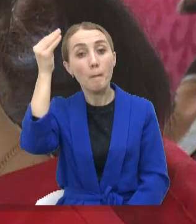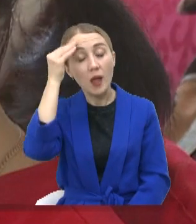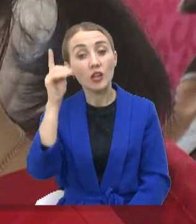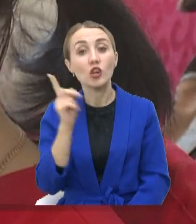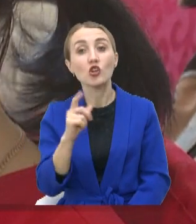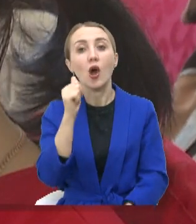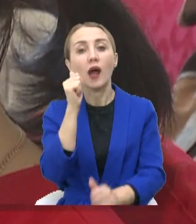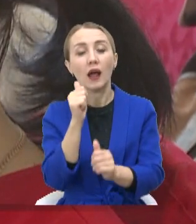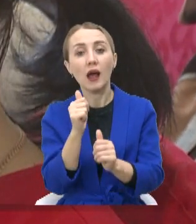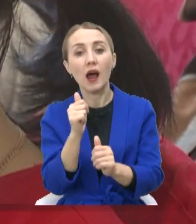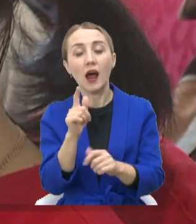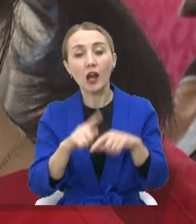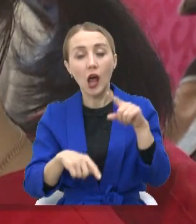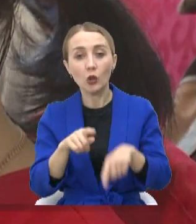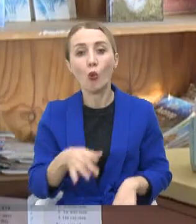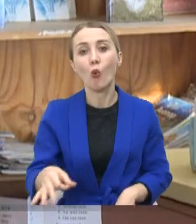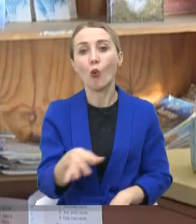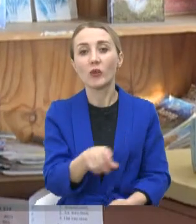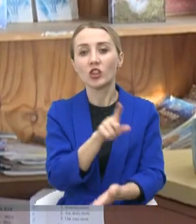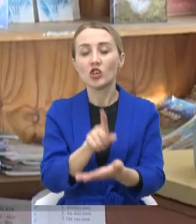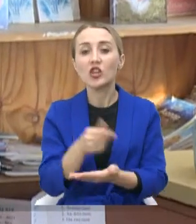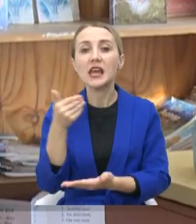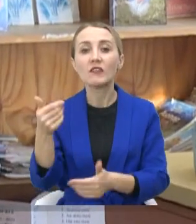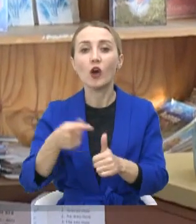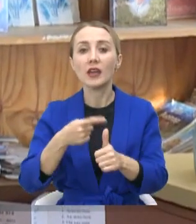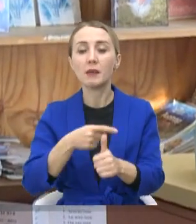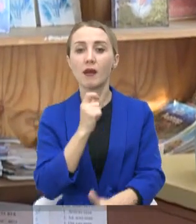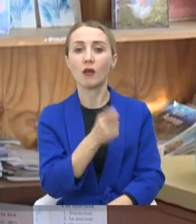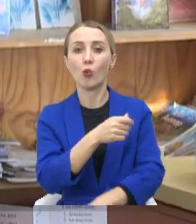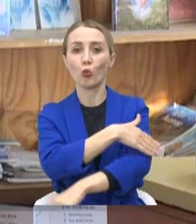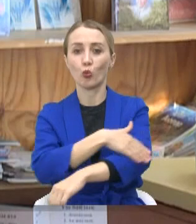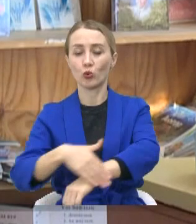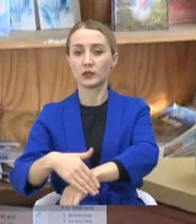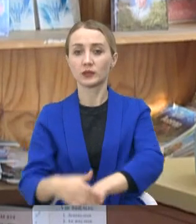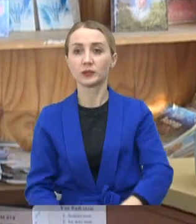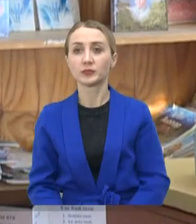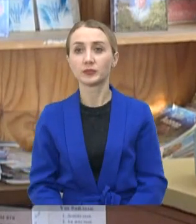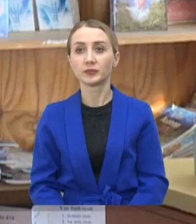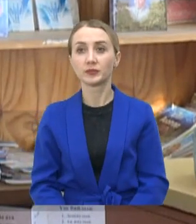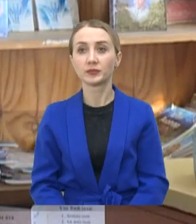должна быть названа улица в честь него. Жалпы Канайби ден.